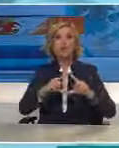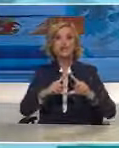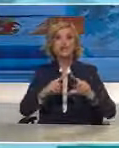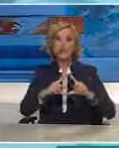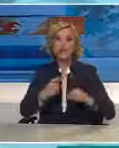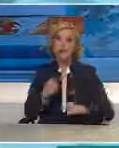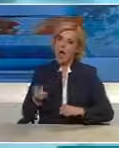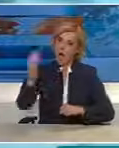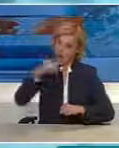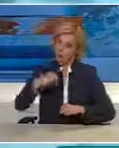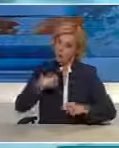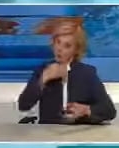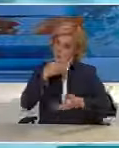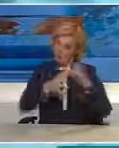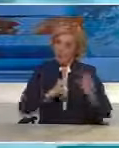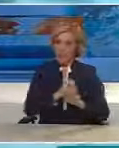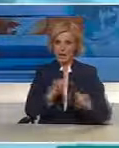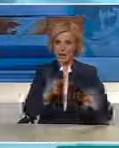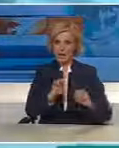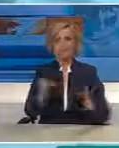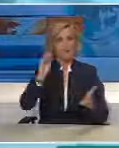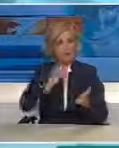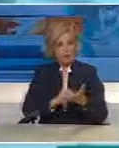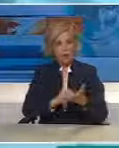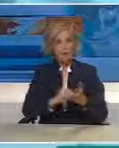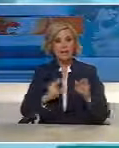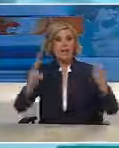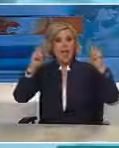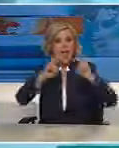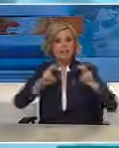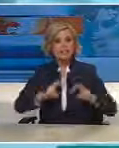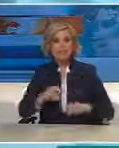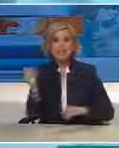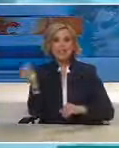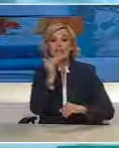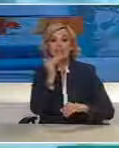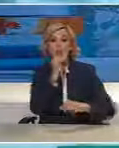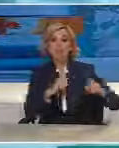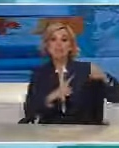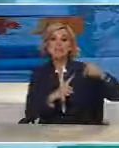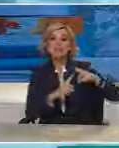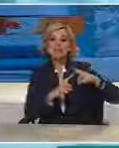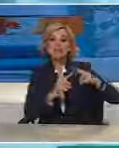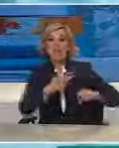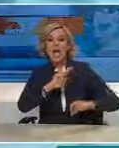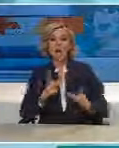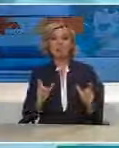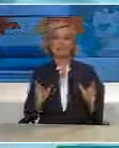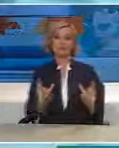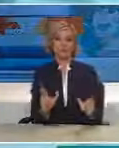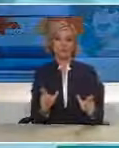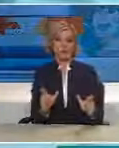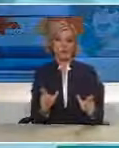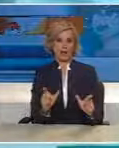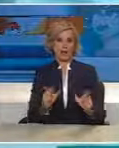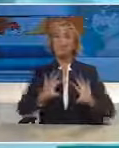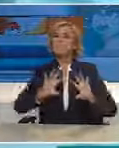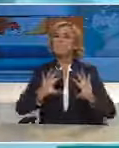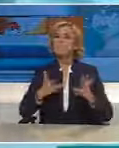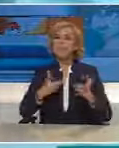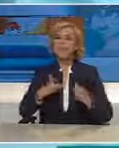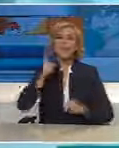ενημερώσω αύριο, καθώς και η επανεξέταση της ευρείας χρήσης των ταχαίων τεστ αντισωμάτων και των κριτηρίων με τα οποία θα